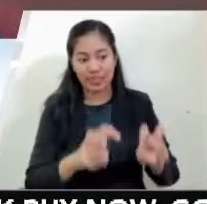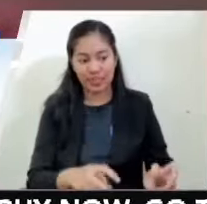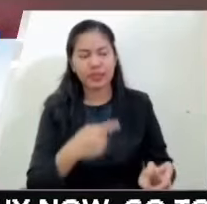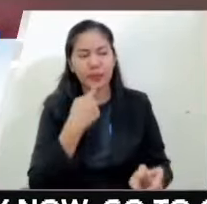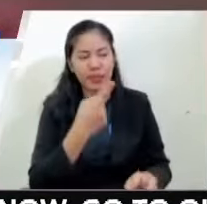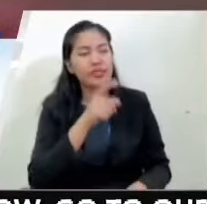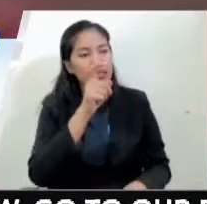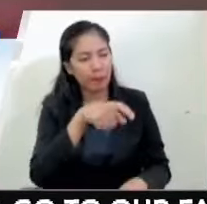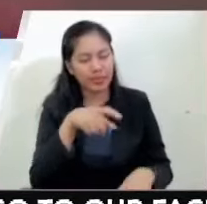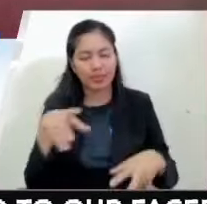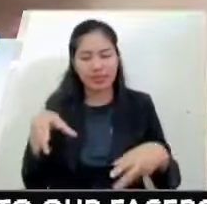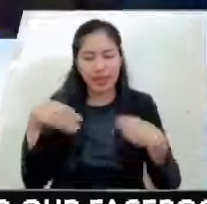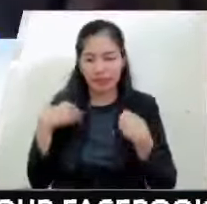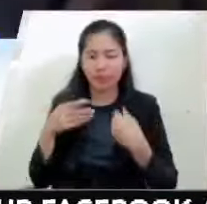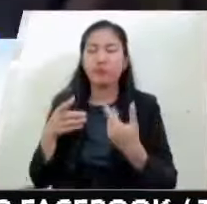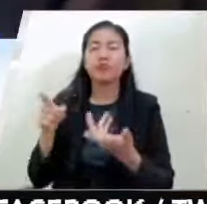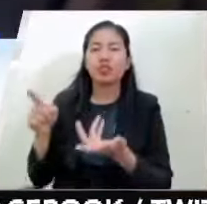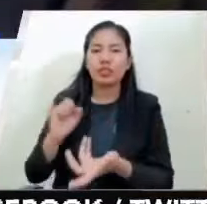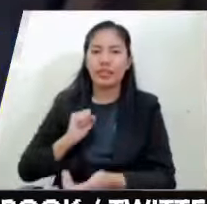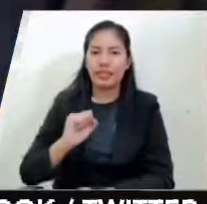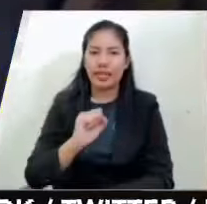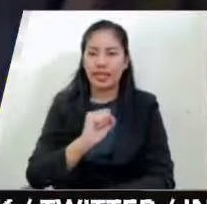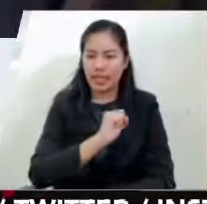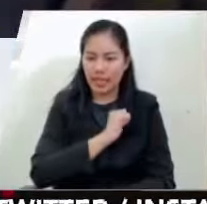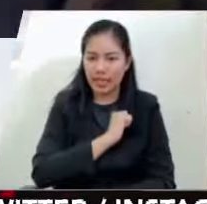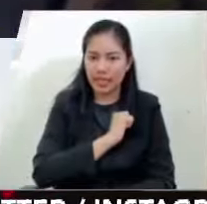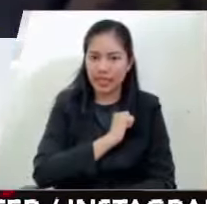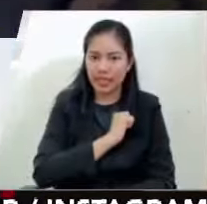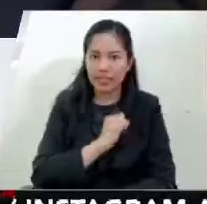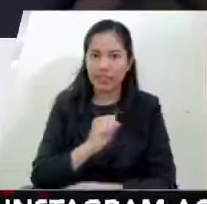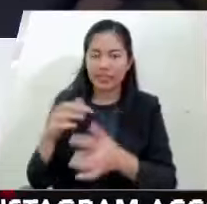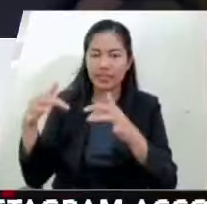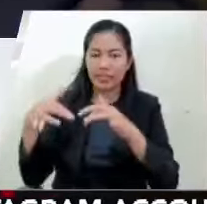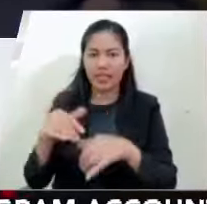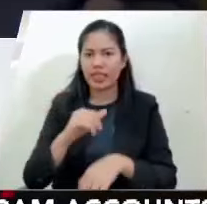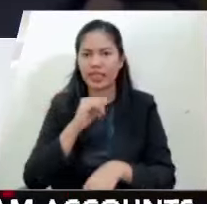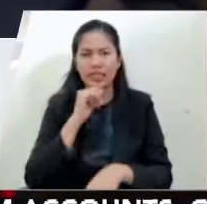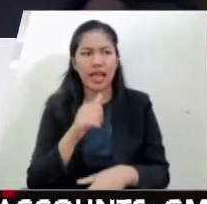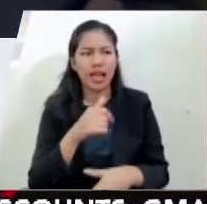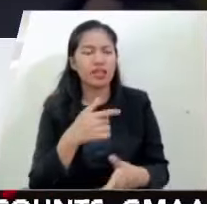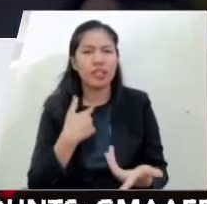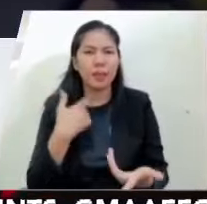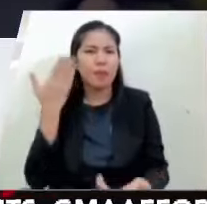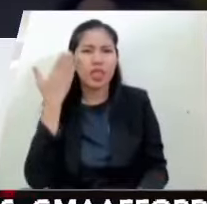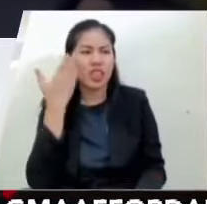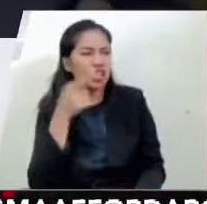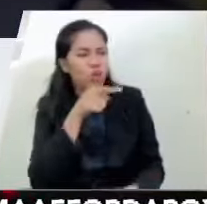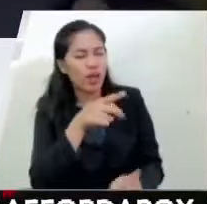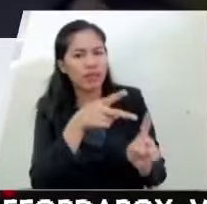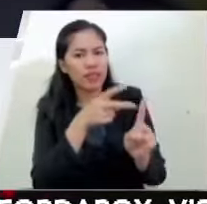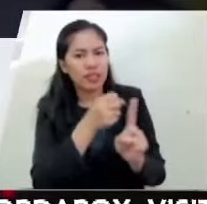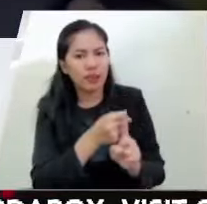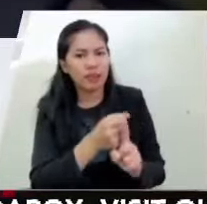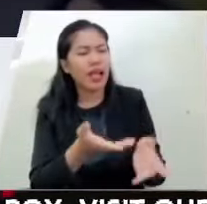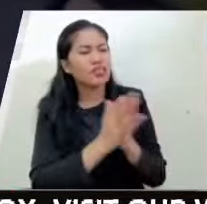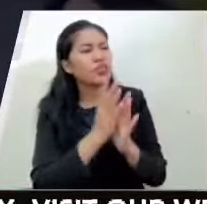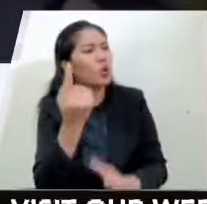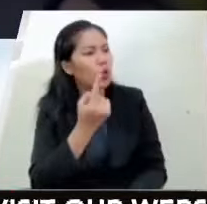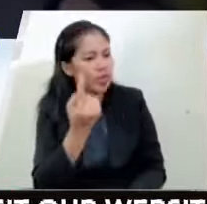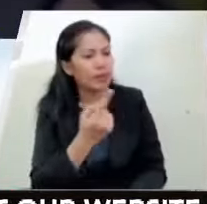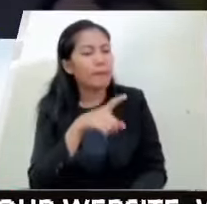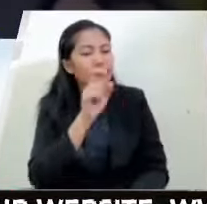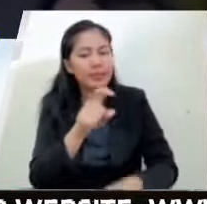alegasyon laban sa kanya Hwag pong pa-victim ang hinihingi lang sa inyo ay humarap sa mga legal